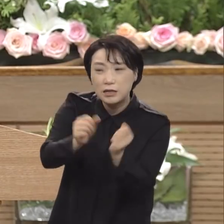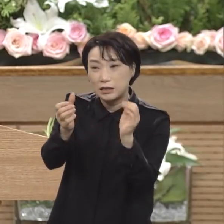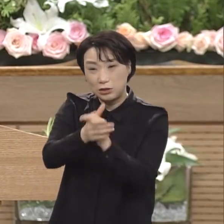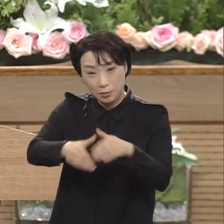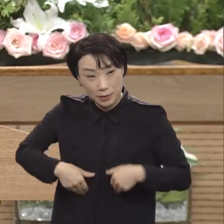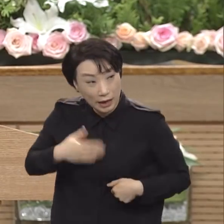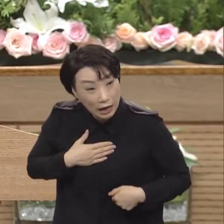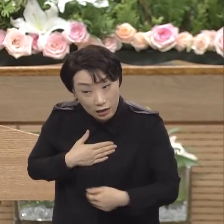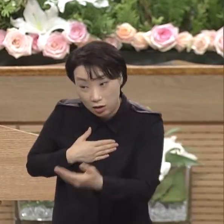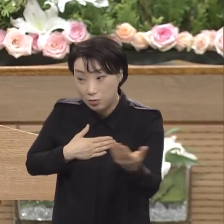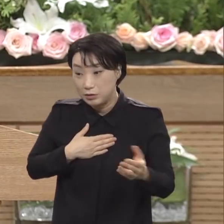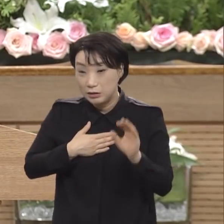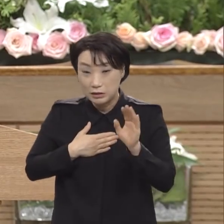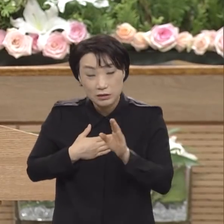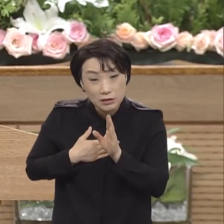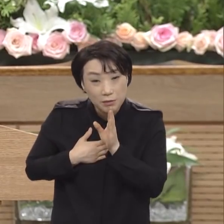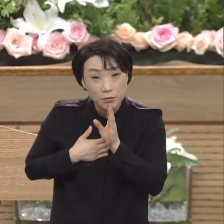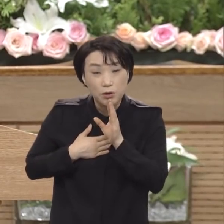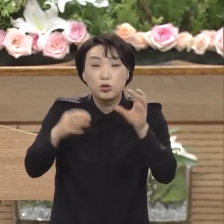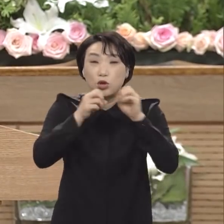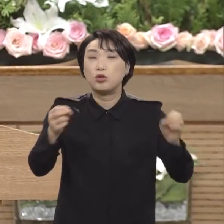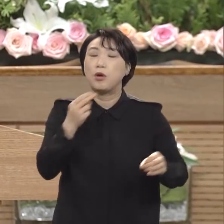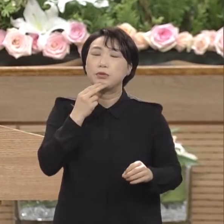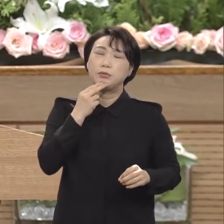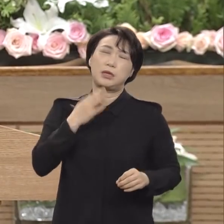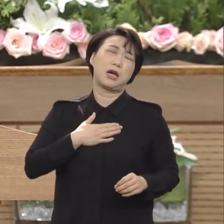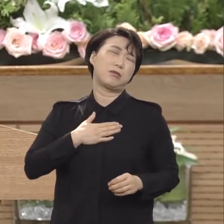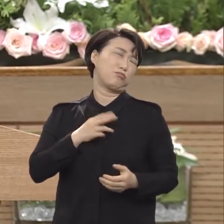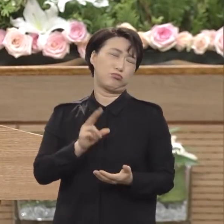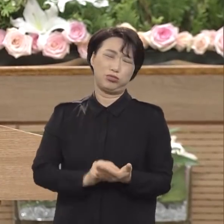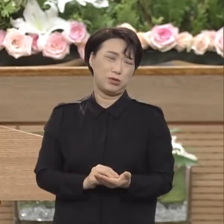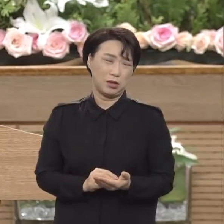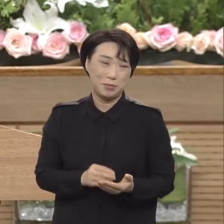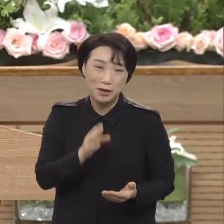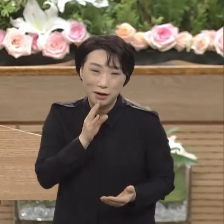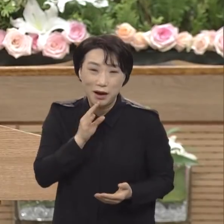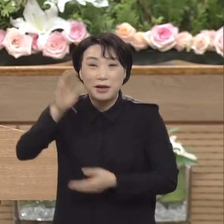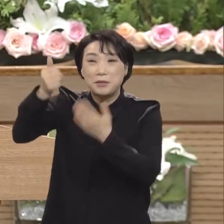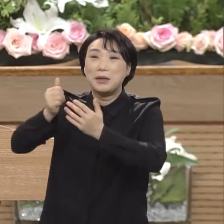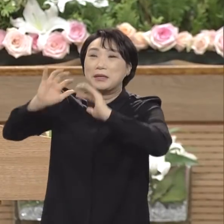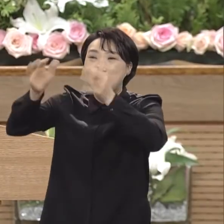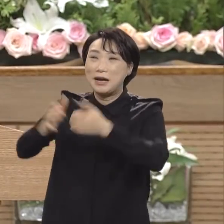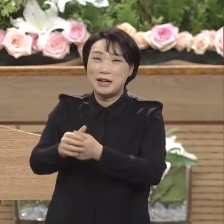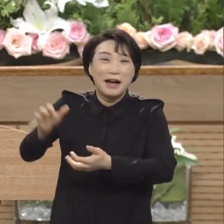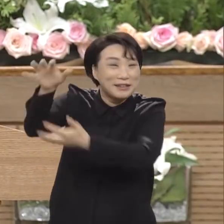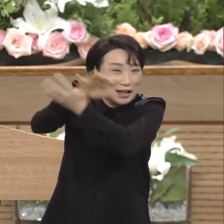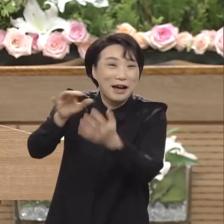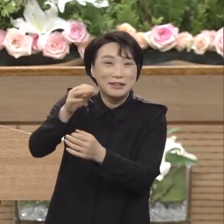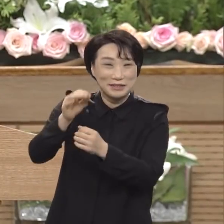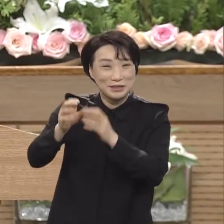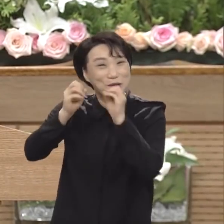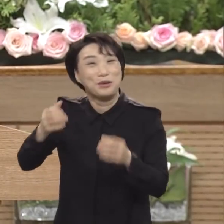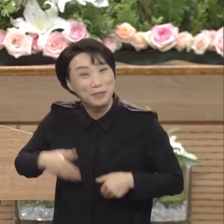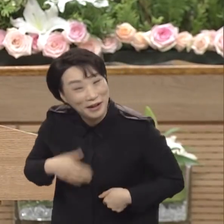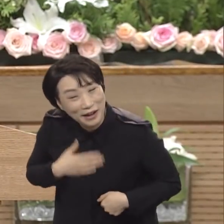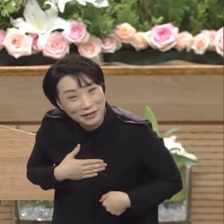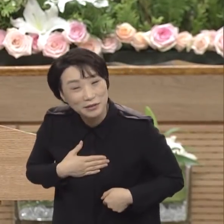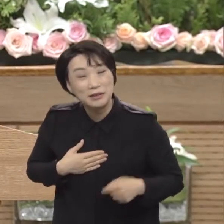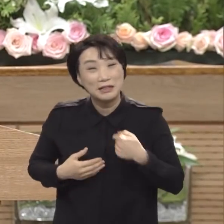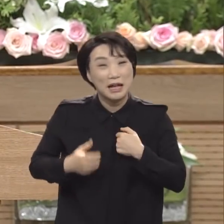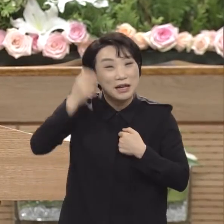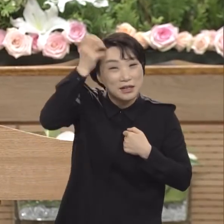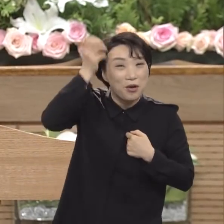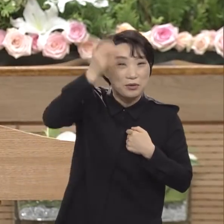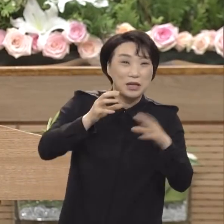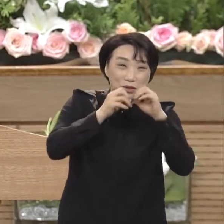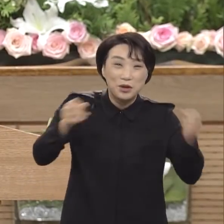여러분들이 참으로 전도하는 건 난리야. 하나님의 나라의 난리요. 당신 영혼의